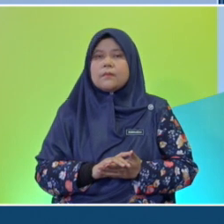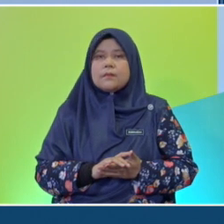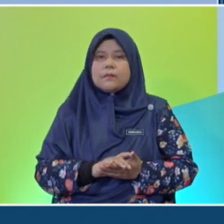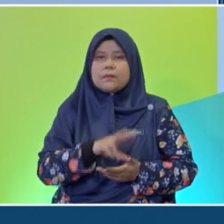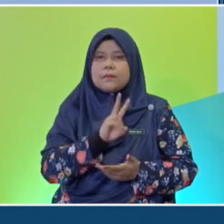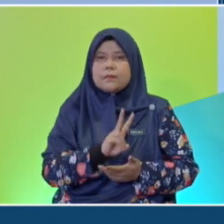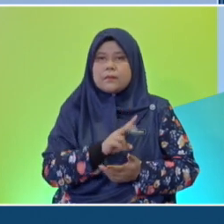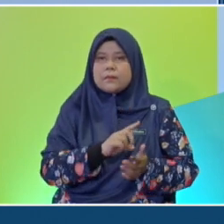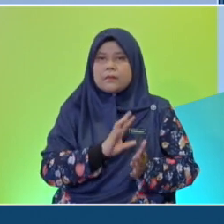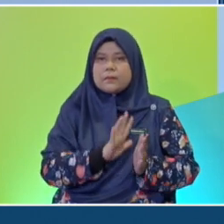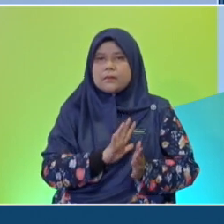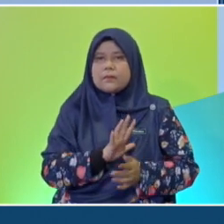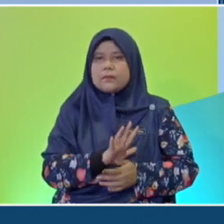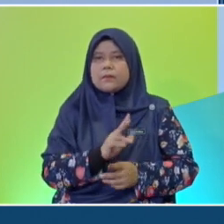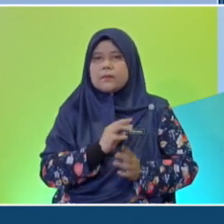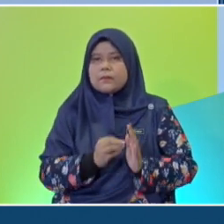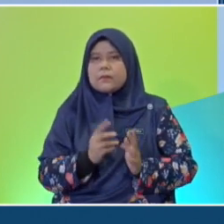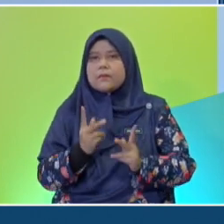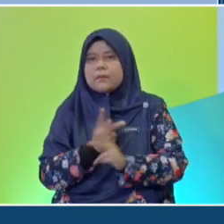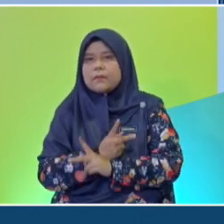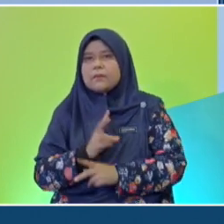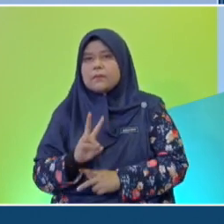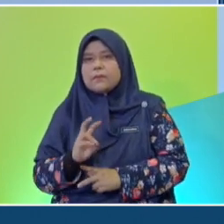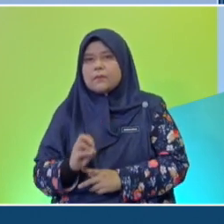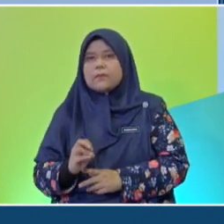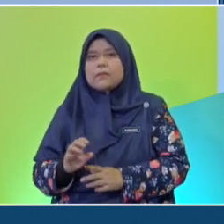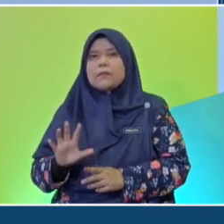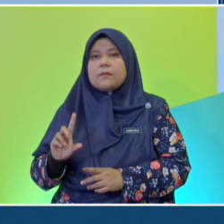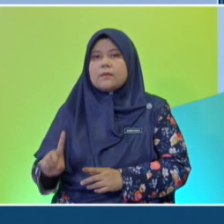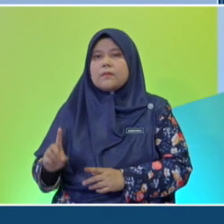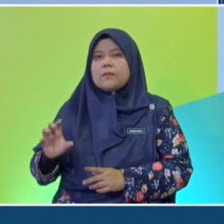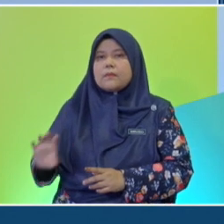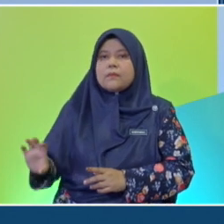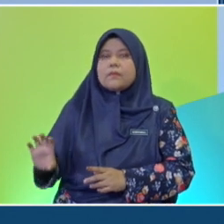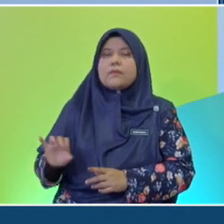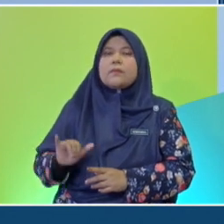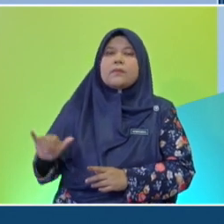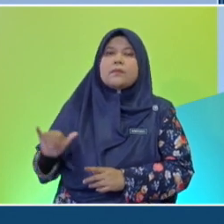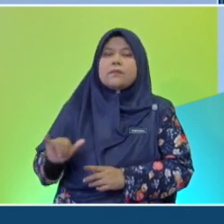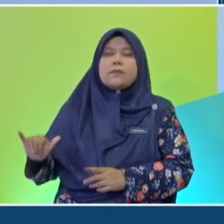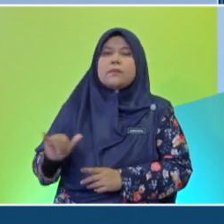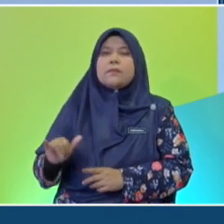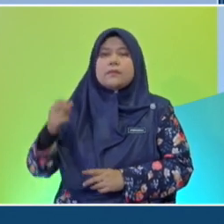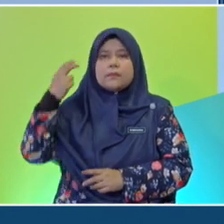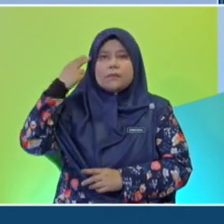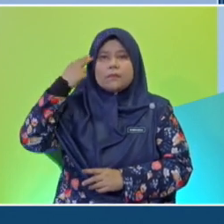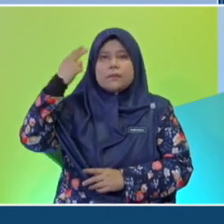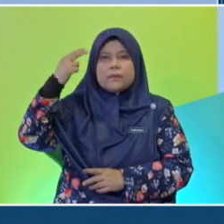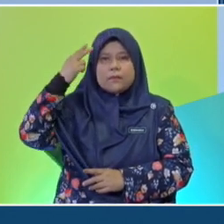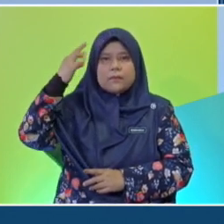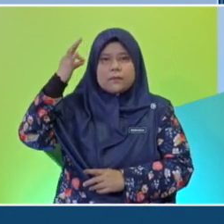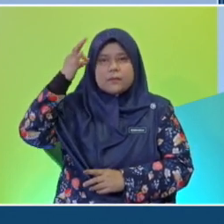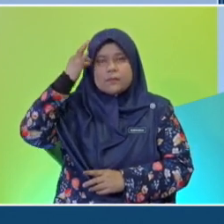5 menit kita hanya jarak saja 285 bersama dengan 100 kali sama dengan jawaban Hafiz dari